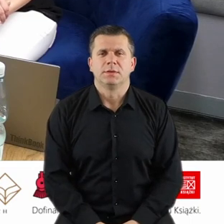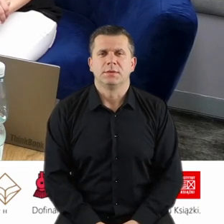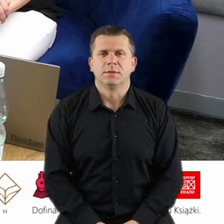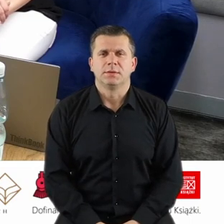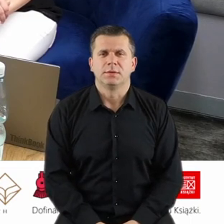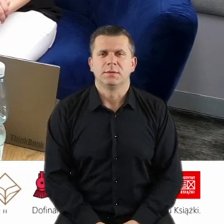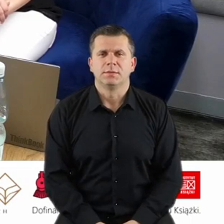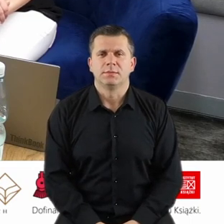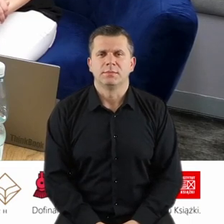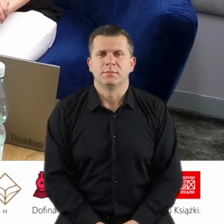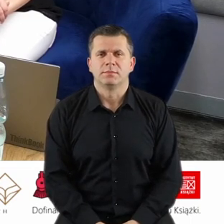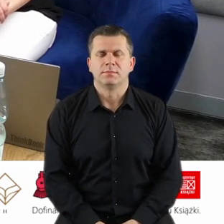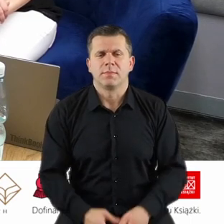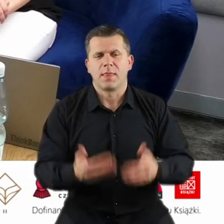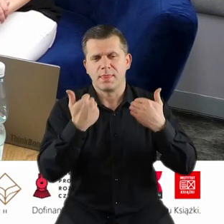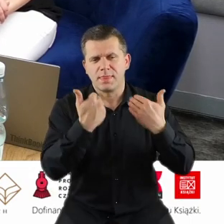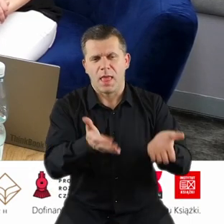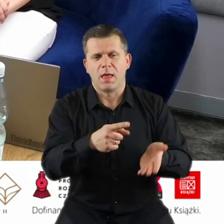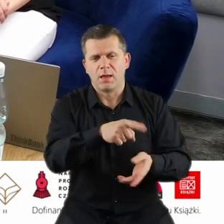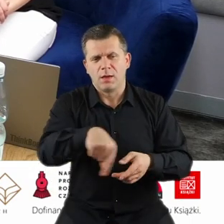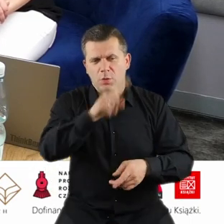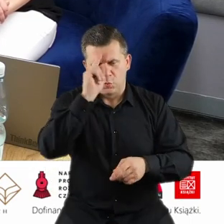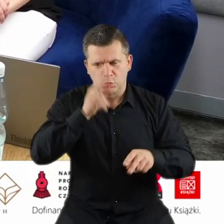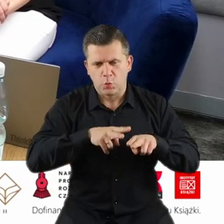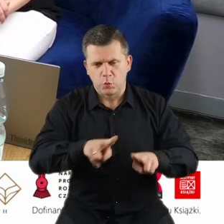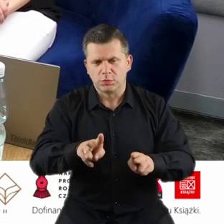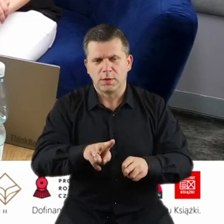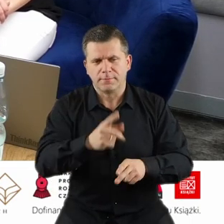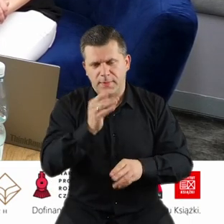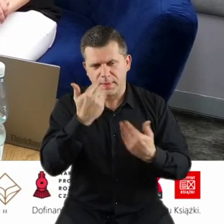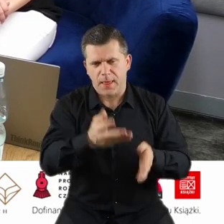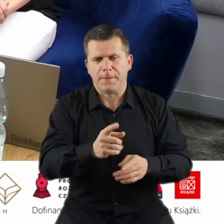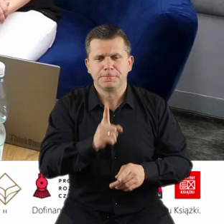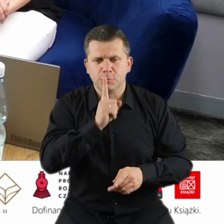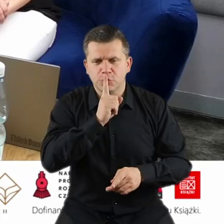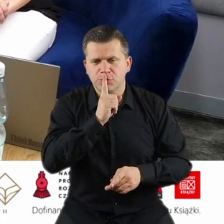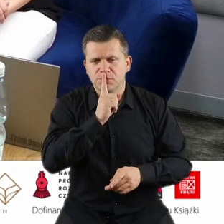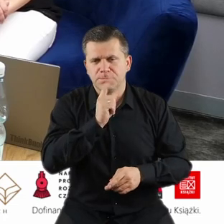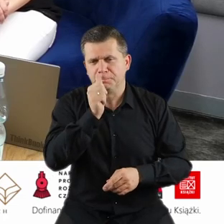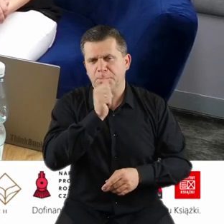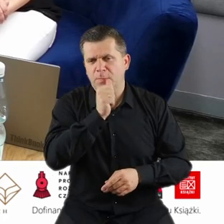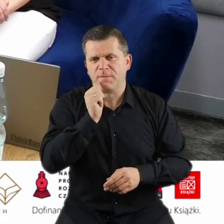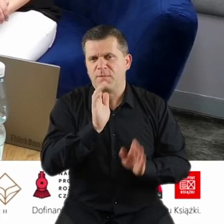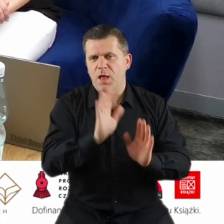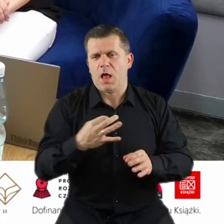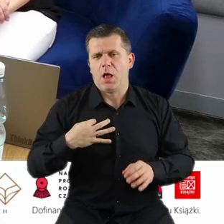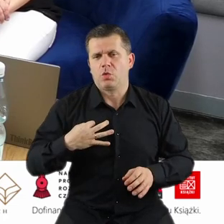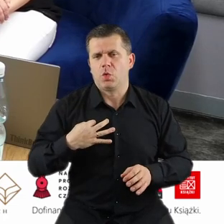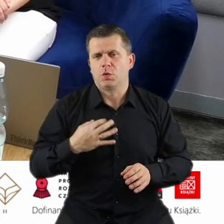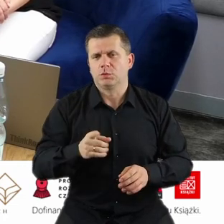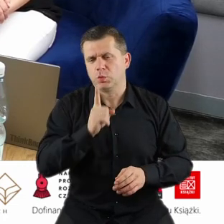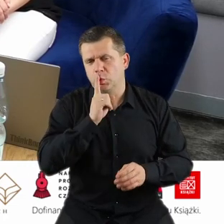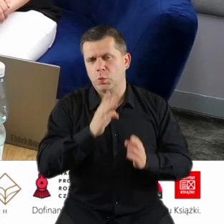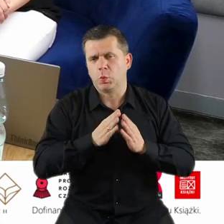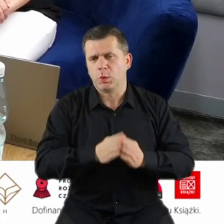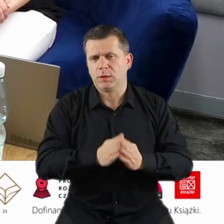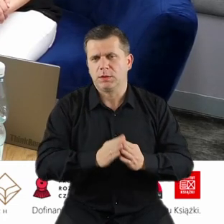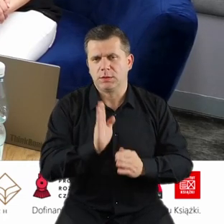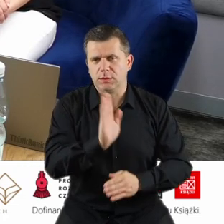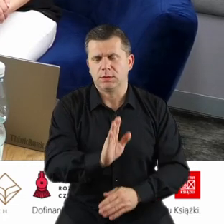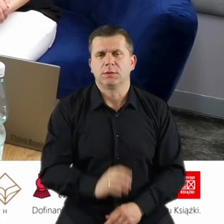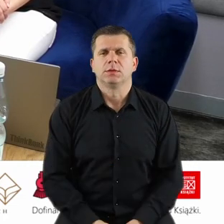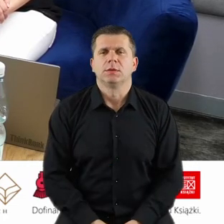no, zapewniający uczestnikom minimum prywatności. Działają w sposób skryty